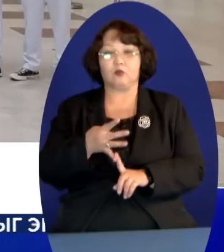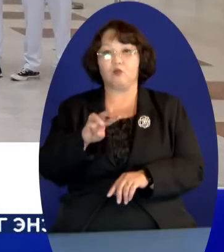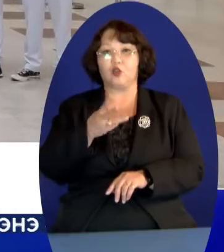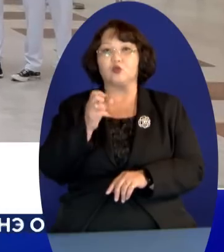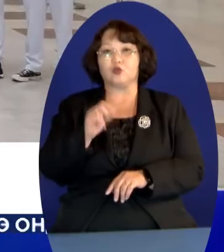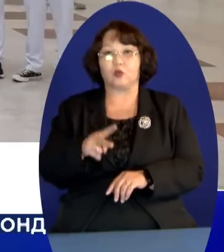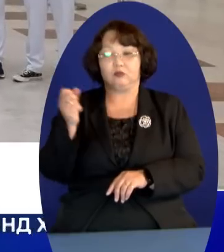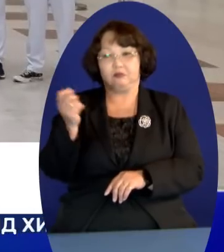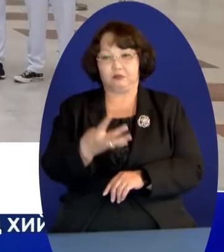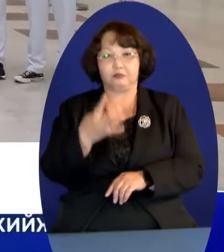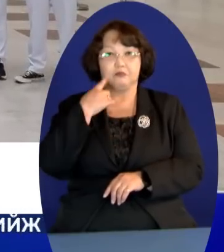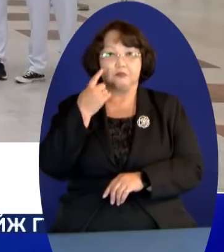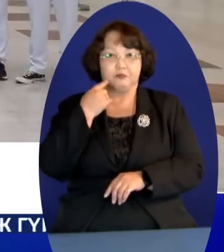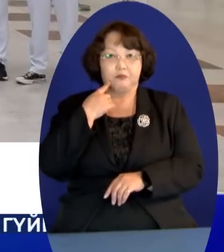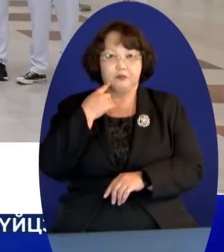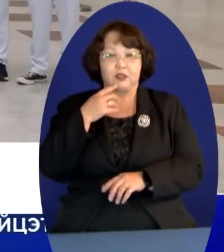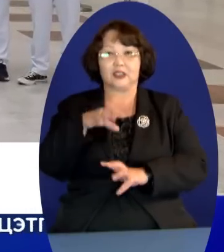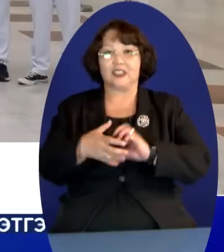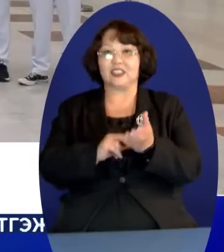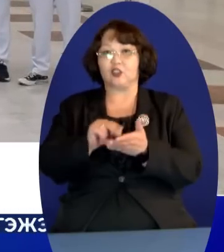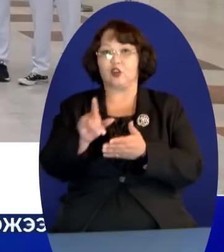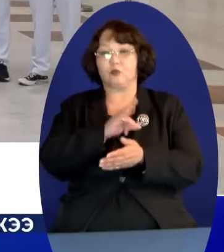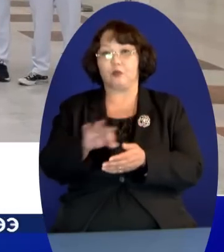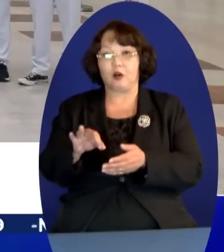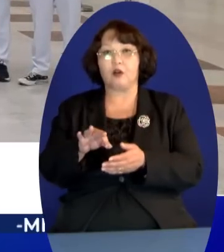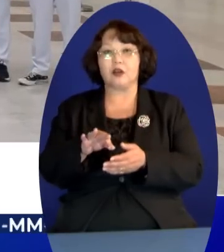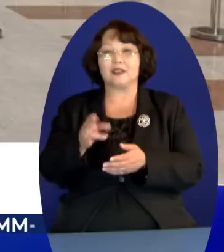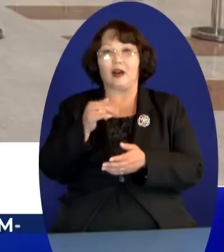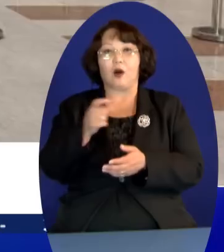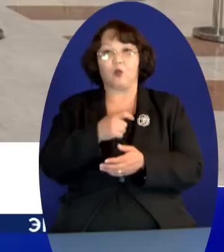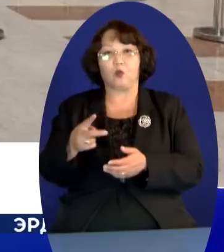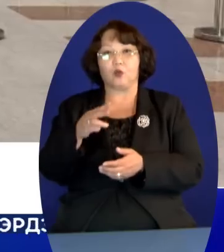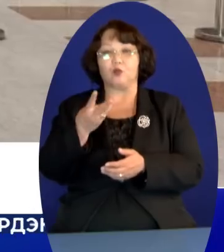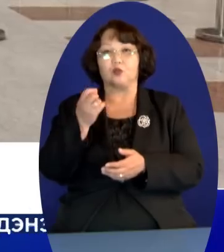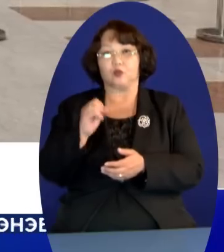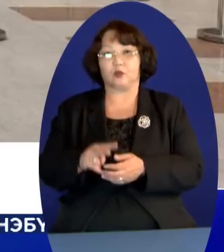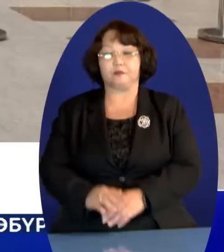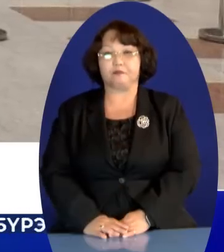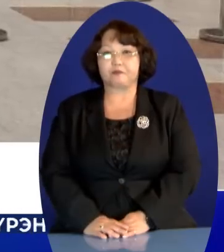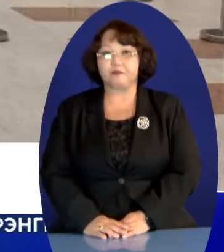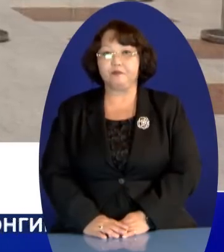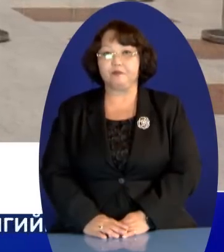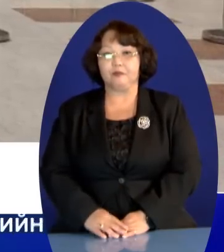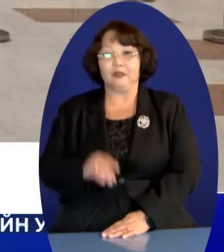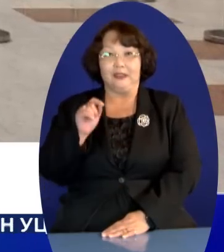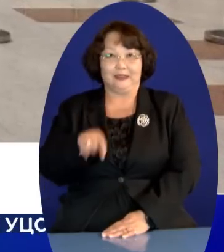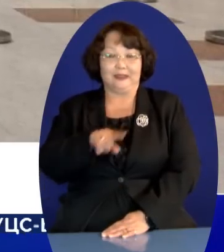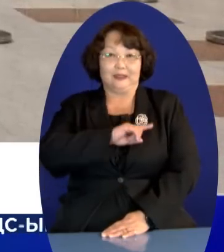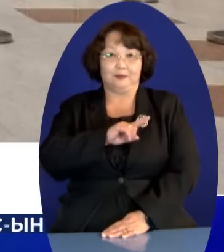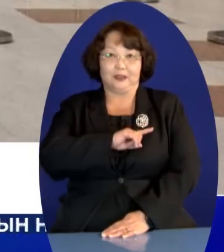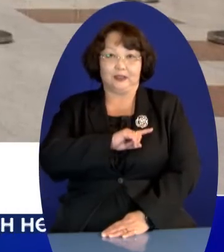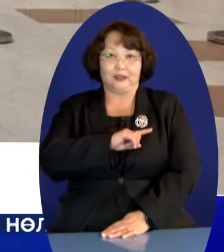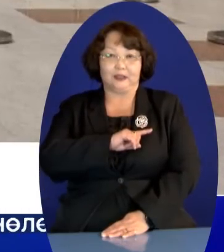Зул нар тоглож, нүүс тамирчнаар Дэлхийн шатрын холбооны мастер Даваа Хүүгийн Мөнхцөл оролцох юм а. Чинай 2022 Дэлхийн